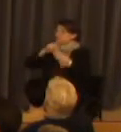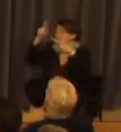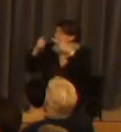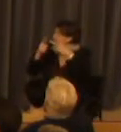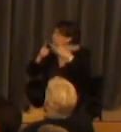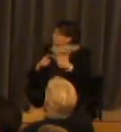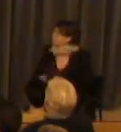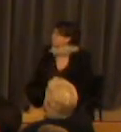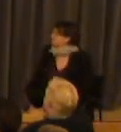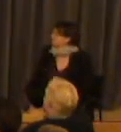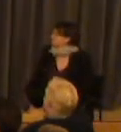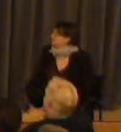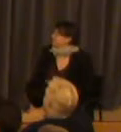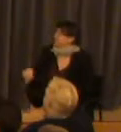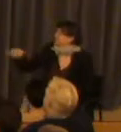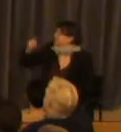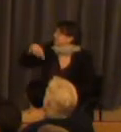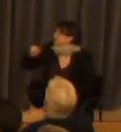El segon